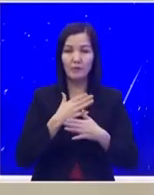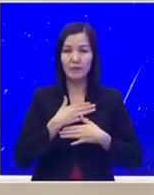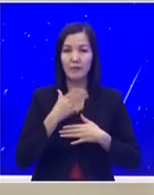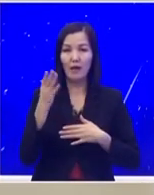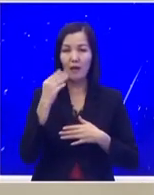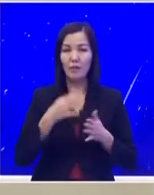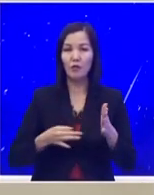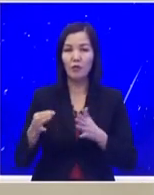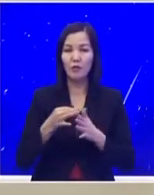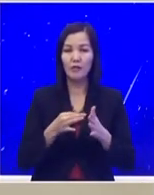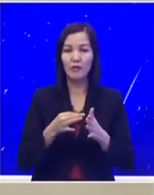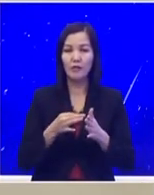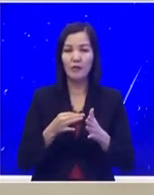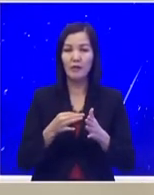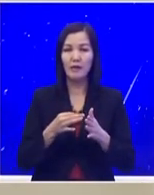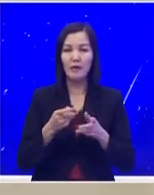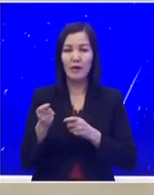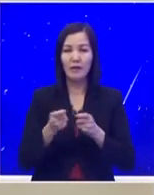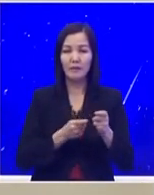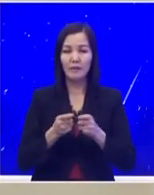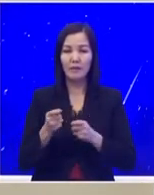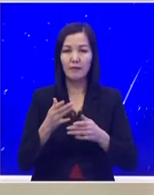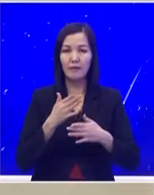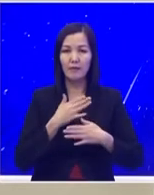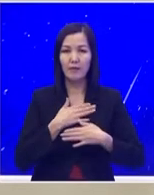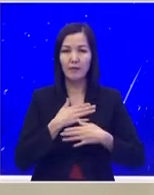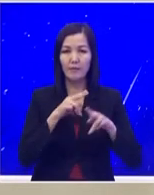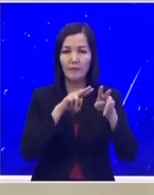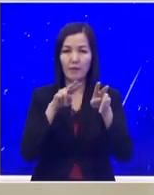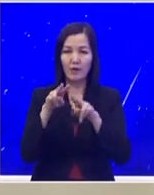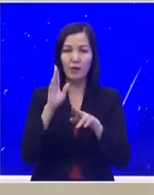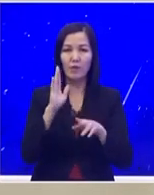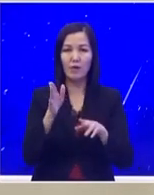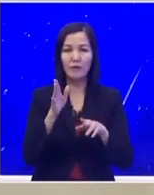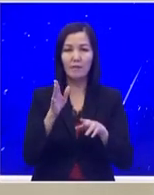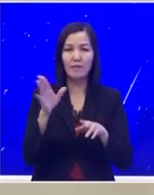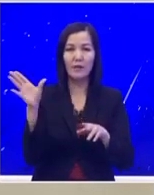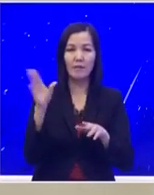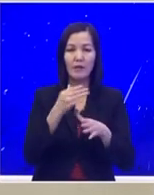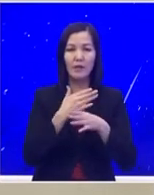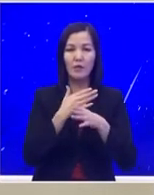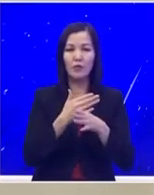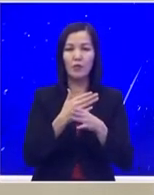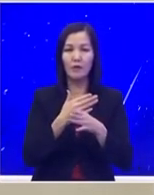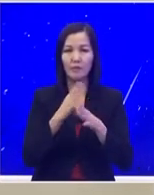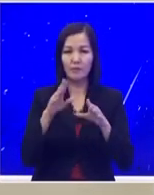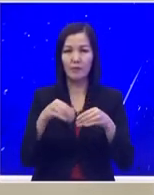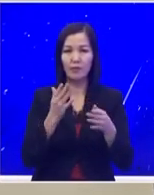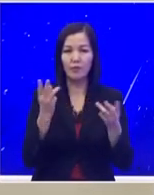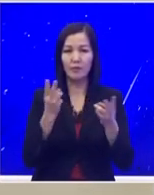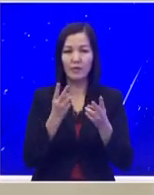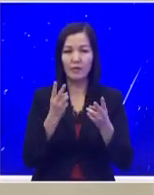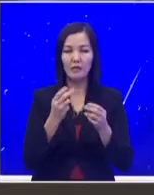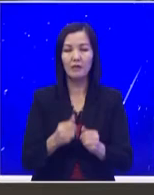ауданның әкіметі, біздің жігіттер, мен неге бақылауға алам, барлық көмекті, қолымыздан келген көмектің